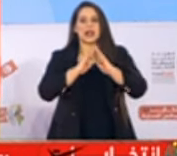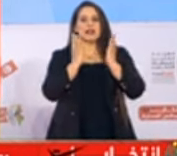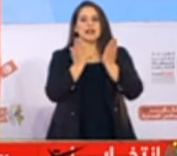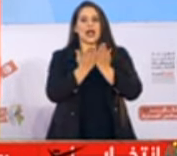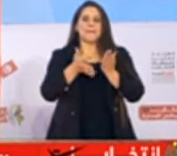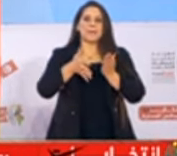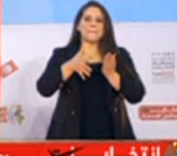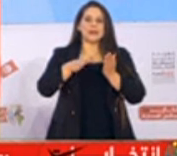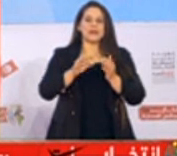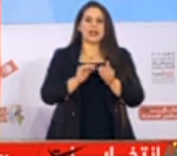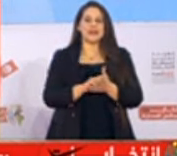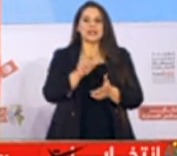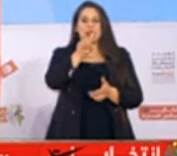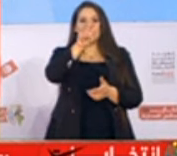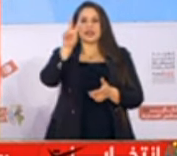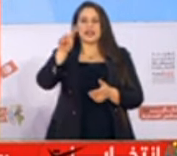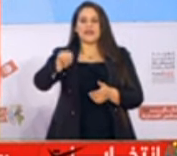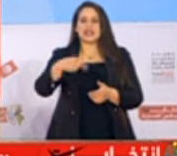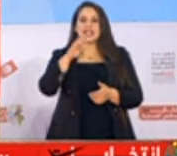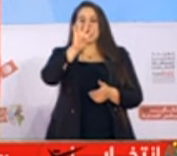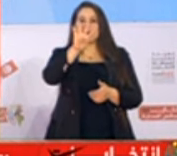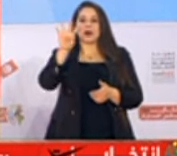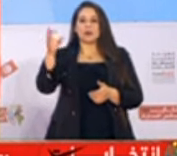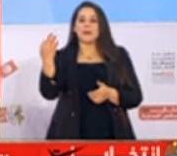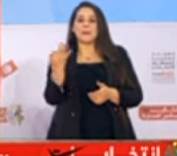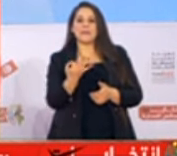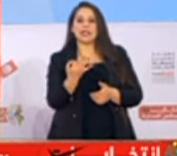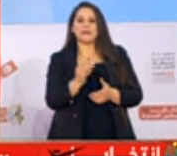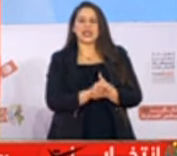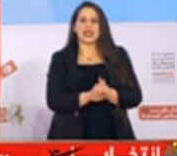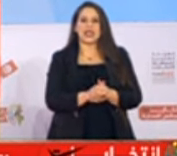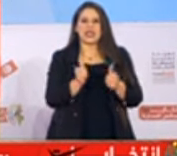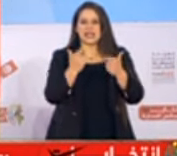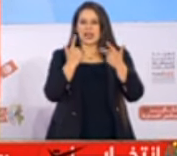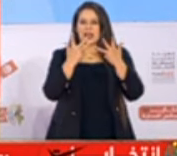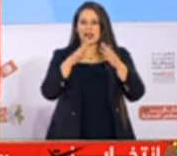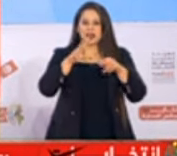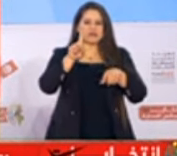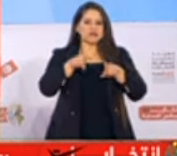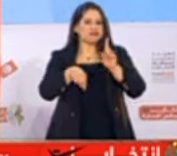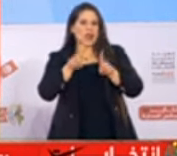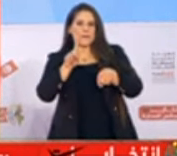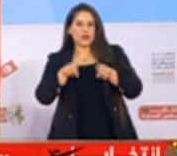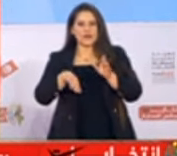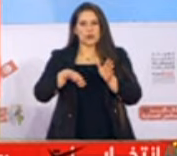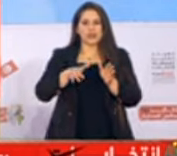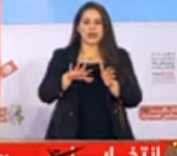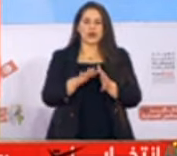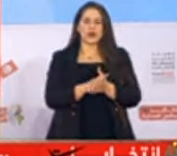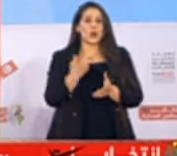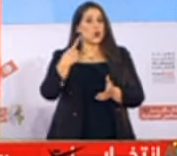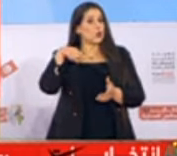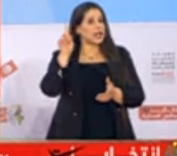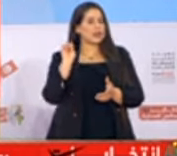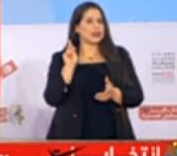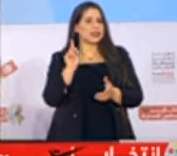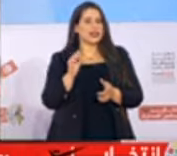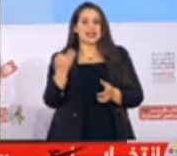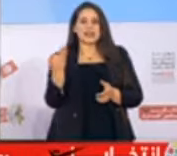مبدئيا في حدود 12.44%، هي قابلة تنجم تكون تزيد شوية، ولكن راهي نسب